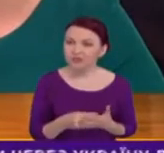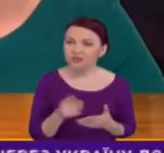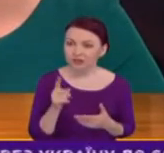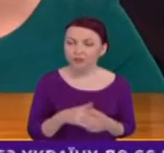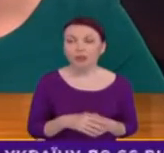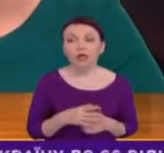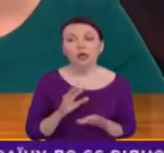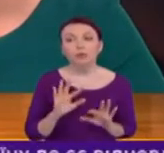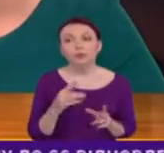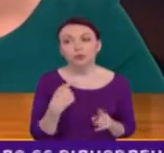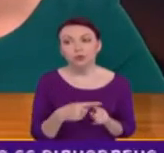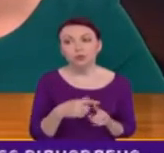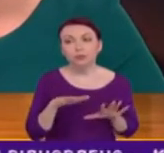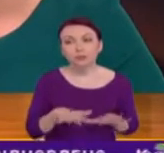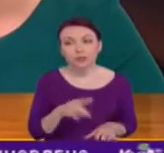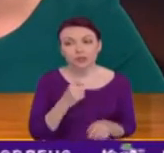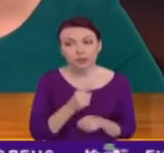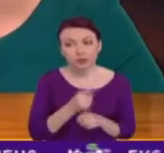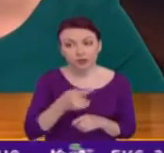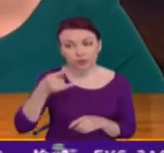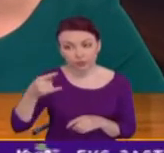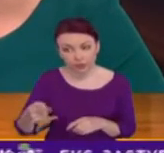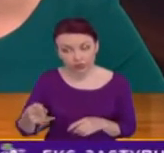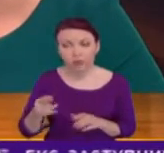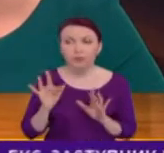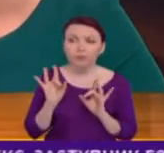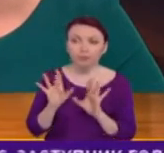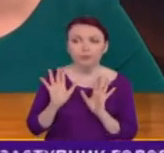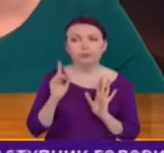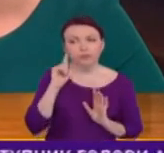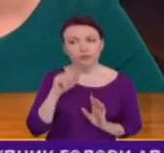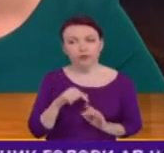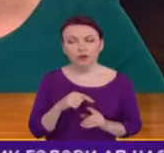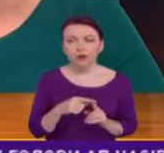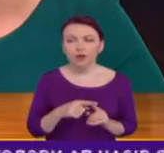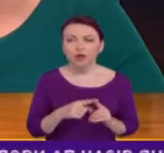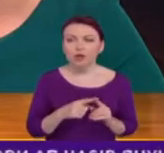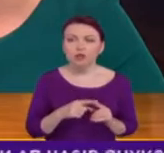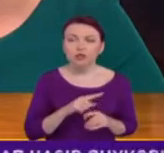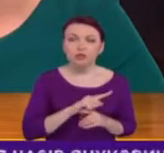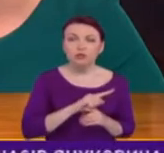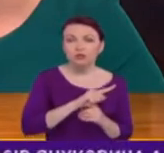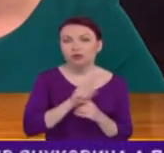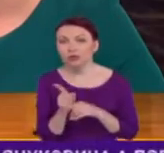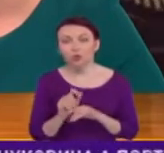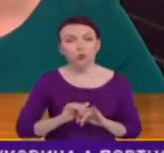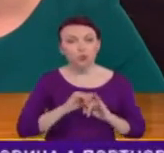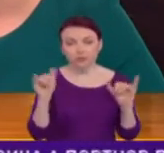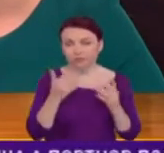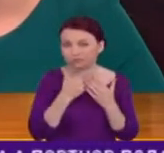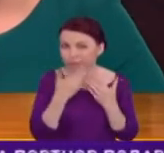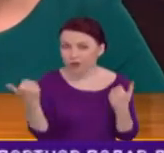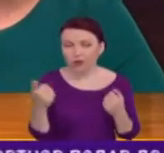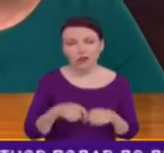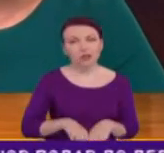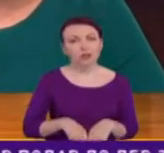місцях, які заборонені для паркування. Не перевищають правила дорожнього руху, і можна багато що